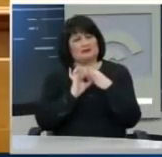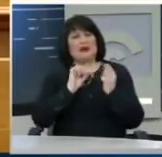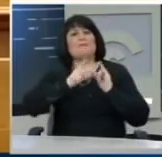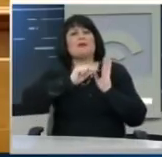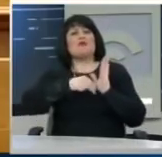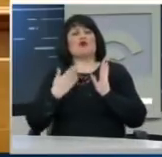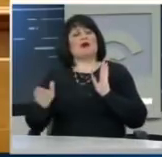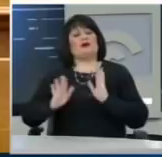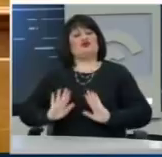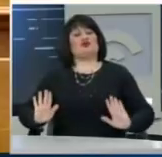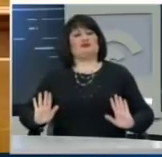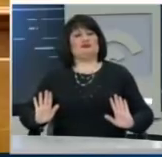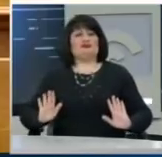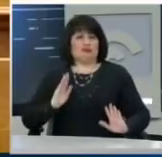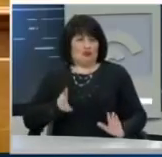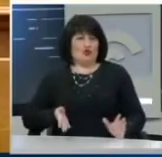μνημόνια,